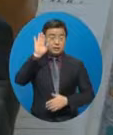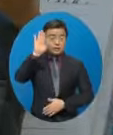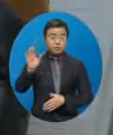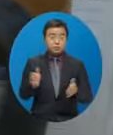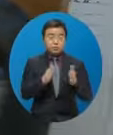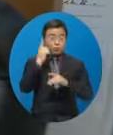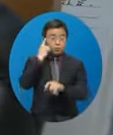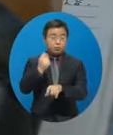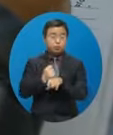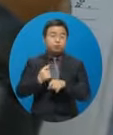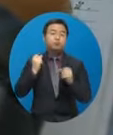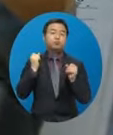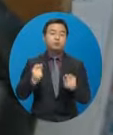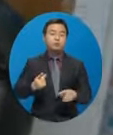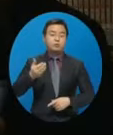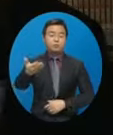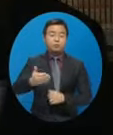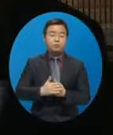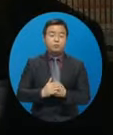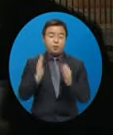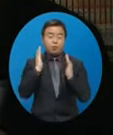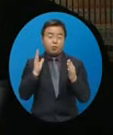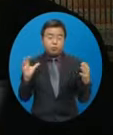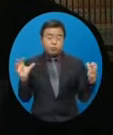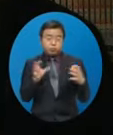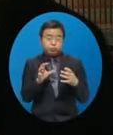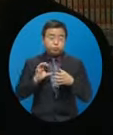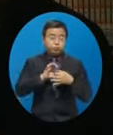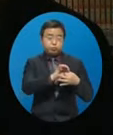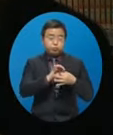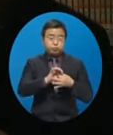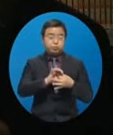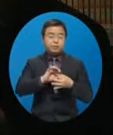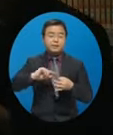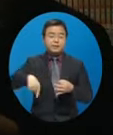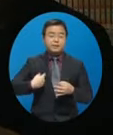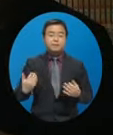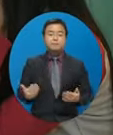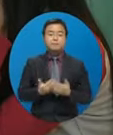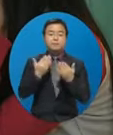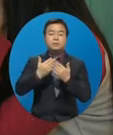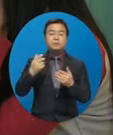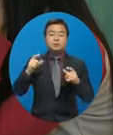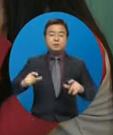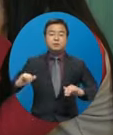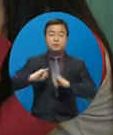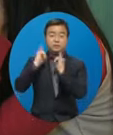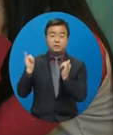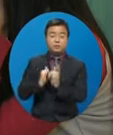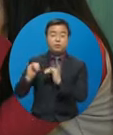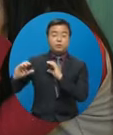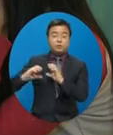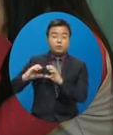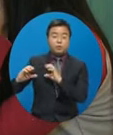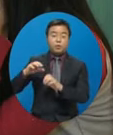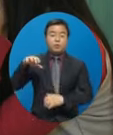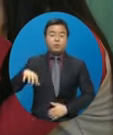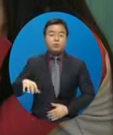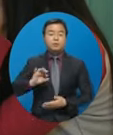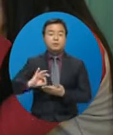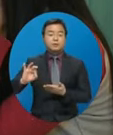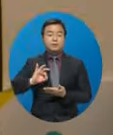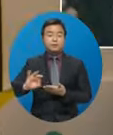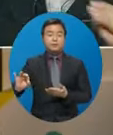제공하고 있습니다. 또 스터디를 운영하며 청소년들의 자기 개발은 물론 지역사회와 소통의 공간으로 활용되고